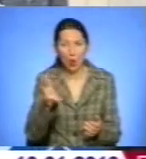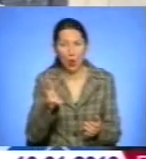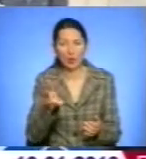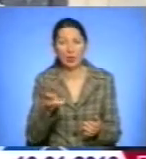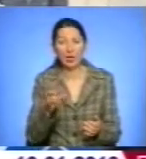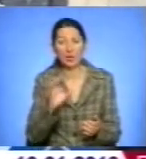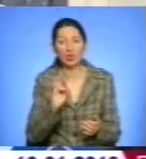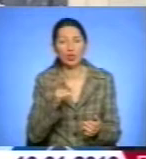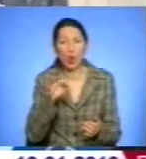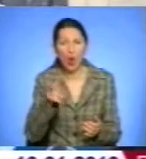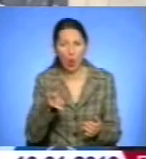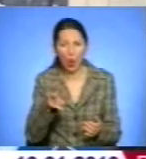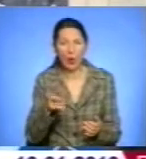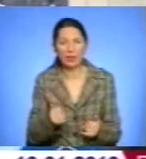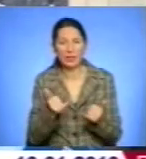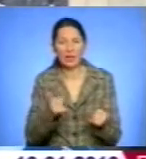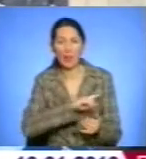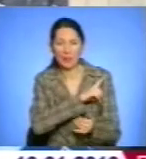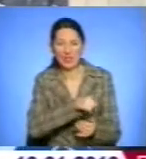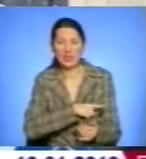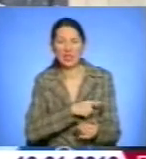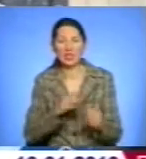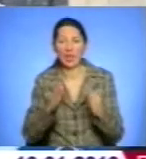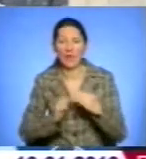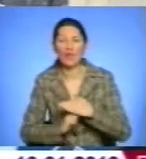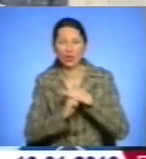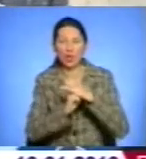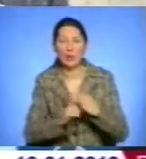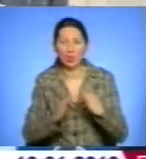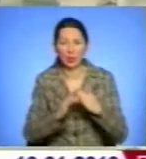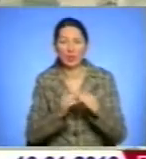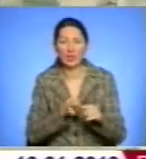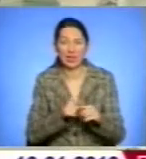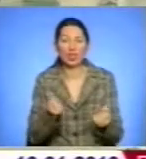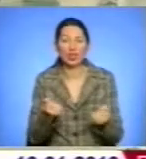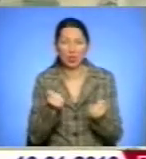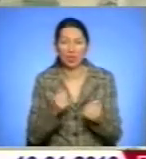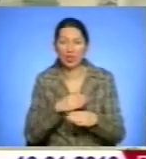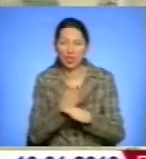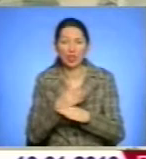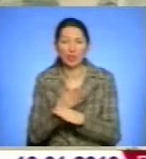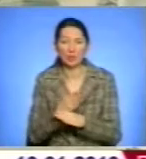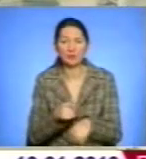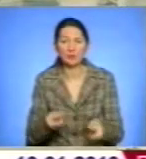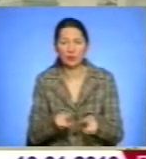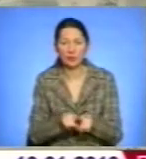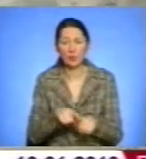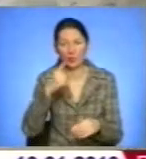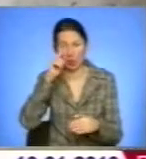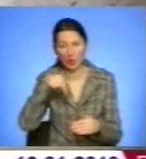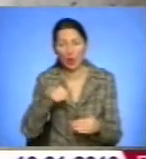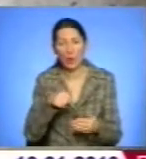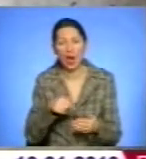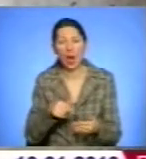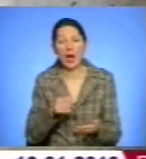для того, для підсилення конструкції, для підсилення фундаментів тих будинків, які тріщать. Також відомо про існування документу